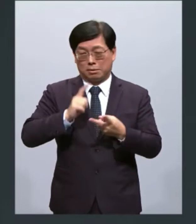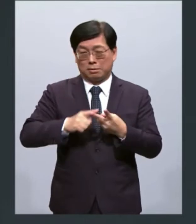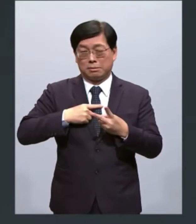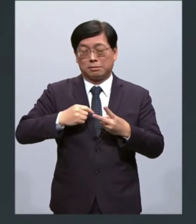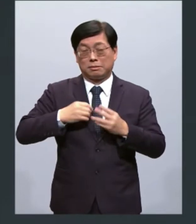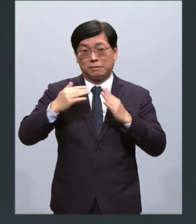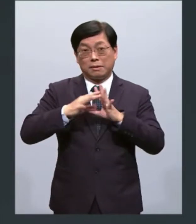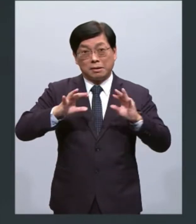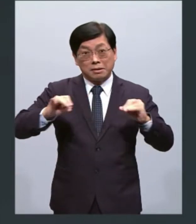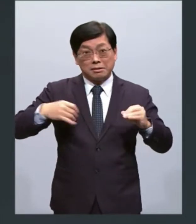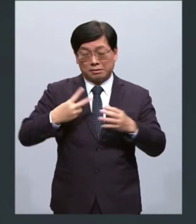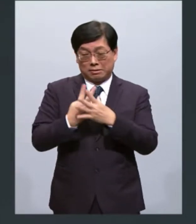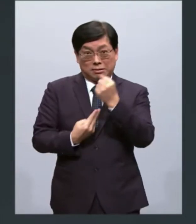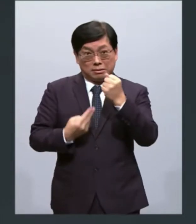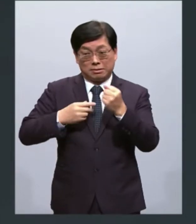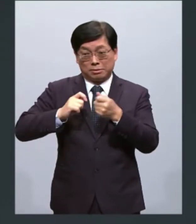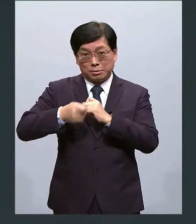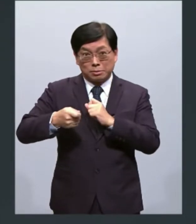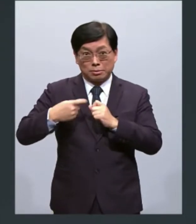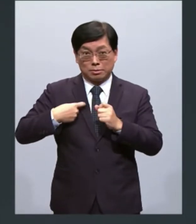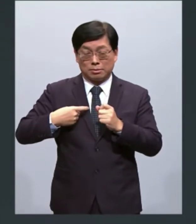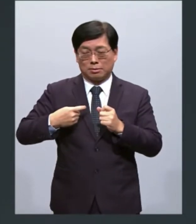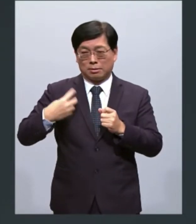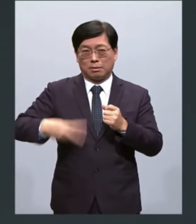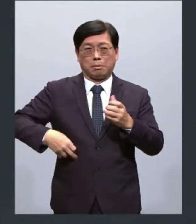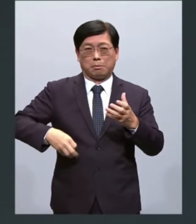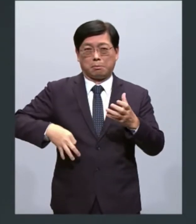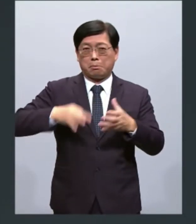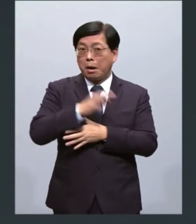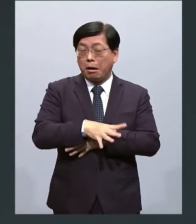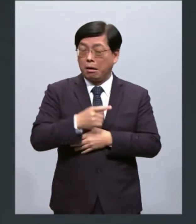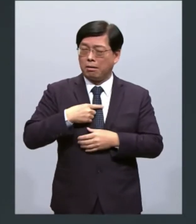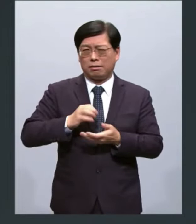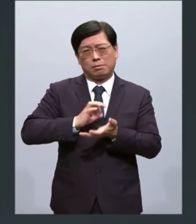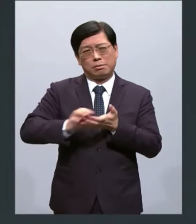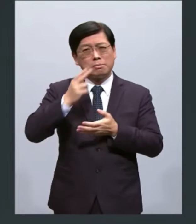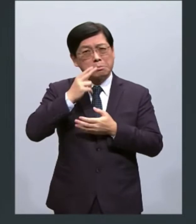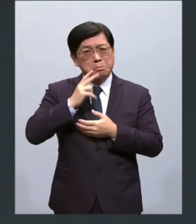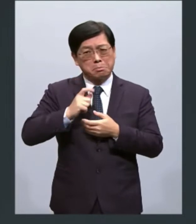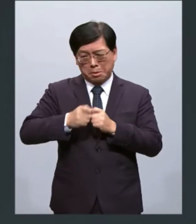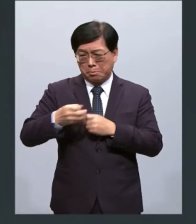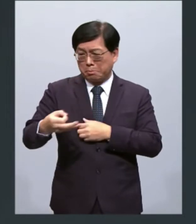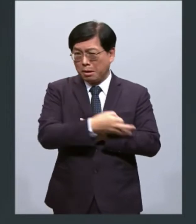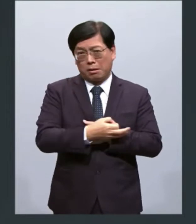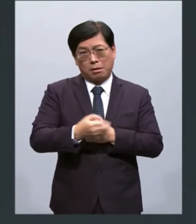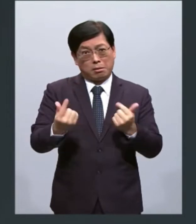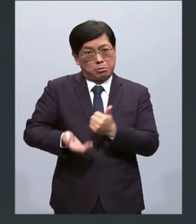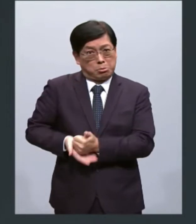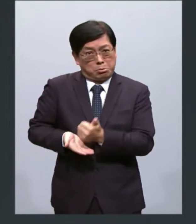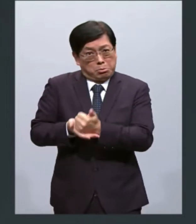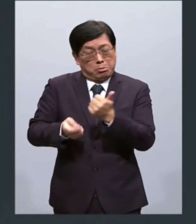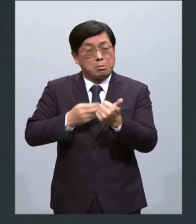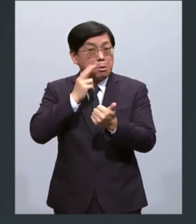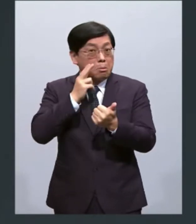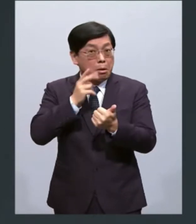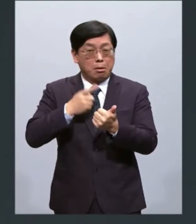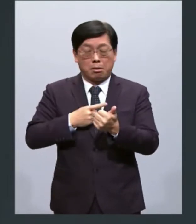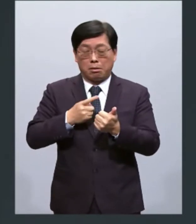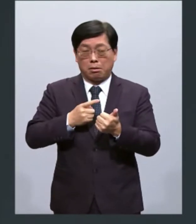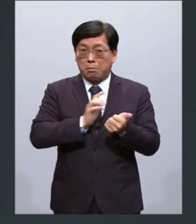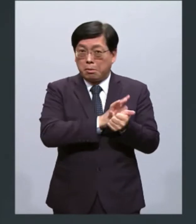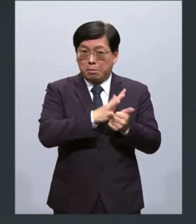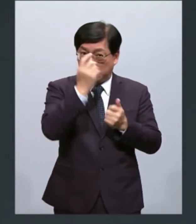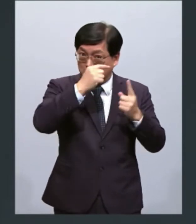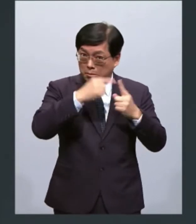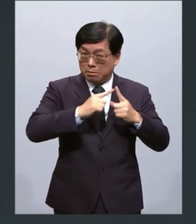税跟遗赠税来补充。用烟捐这个就很奇怪，难道我们要鼓励大家抽烟来做老人的长